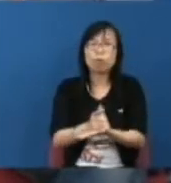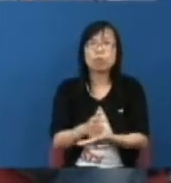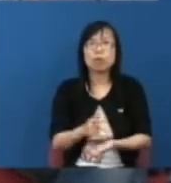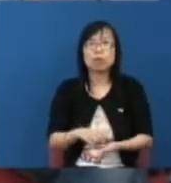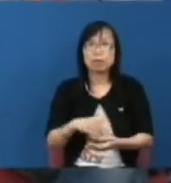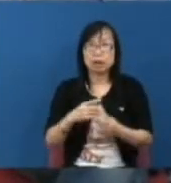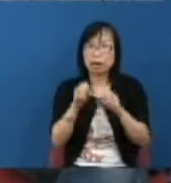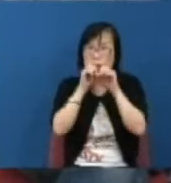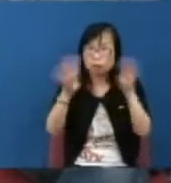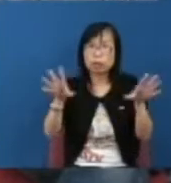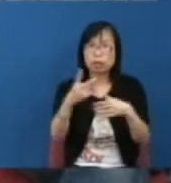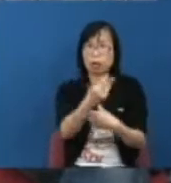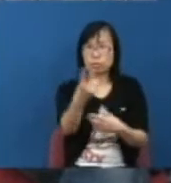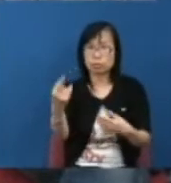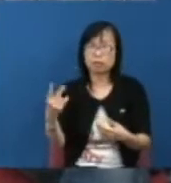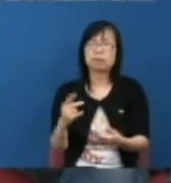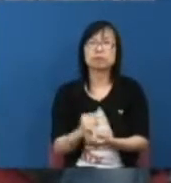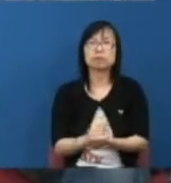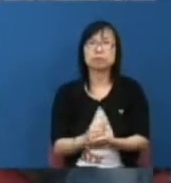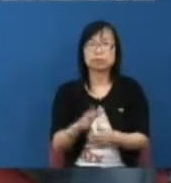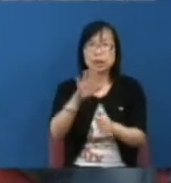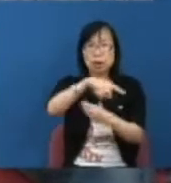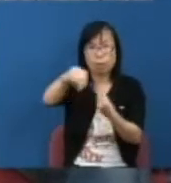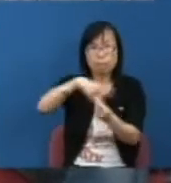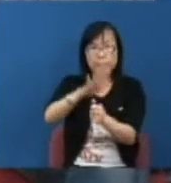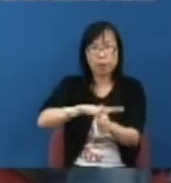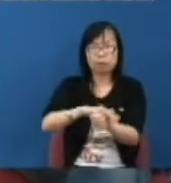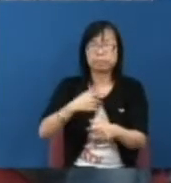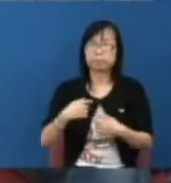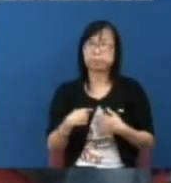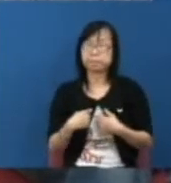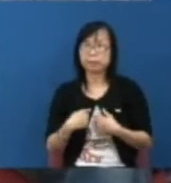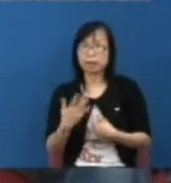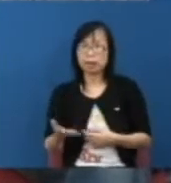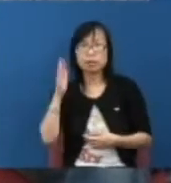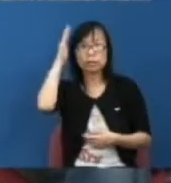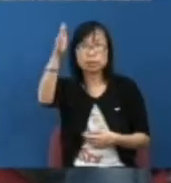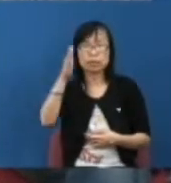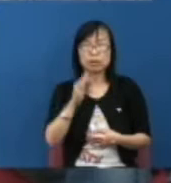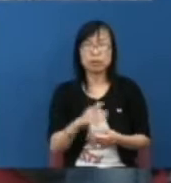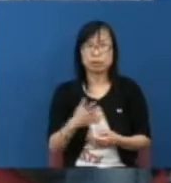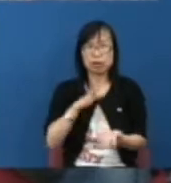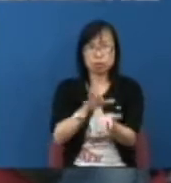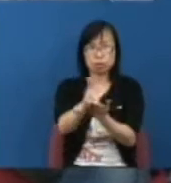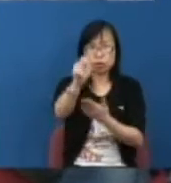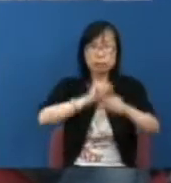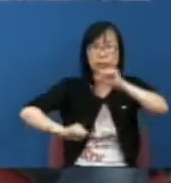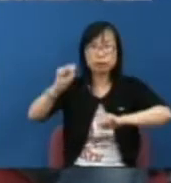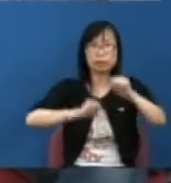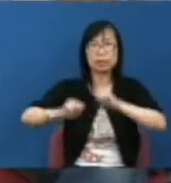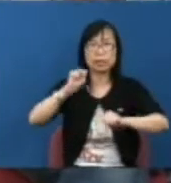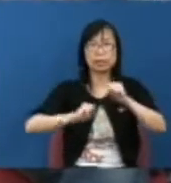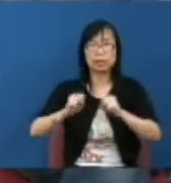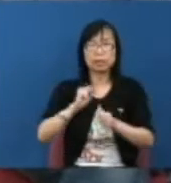動綠色力量。 冇錯啦， 呢一個係重點咯。我哋 不過就我覺得，如果嗱，我哋譬如嚟緊咧，其實我哋專業動力都會喺即係